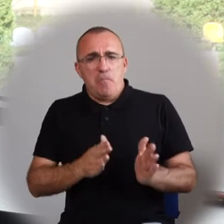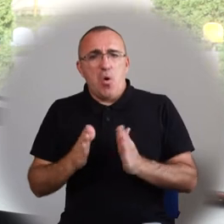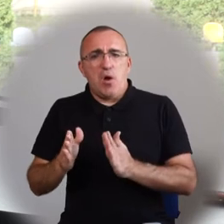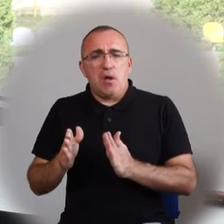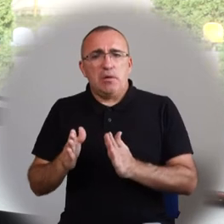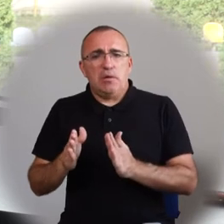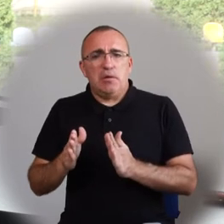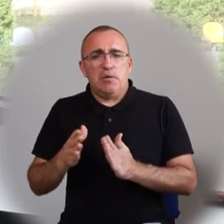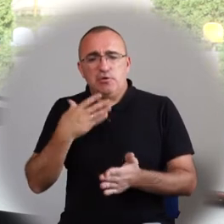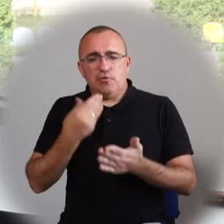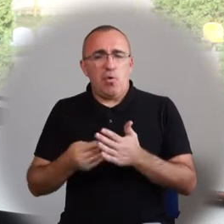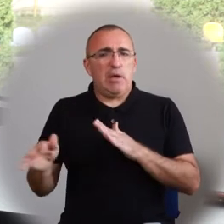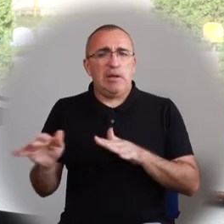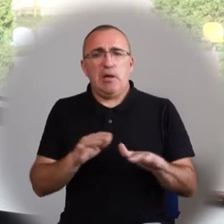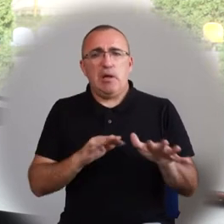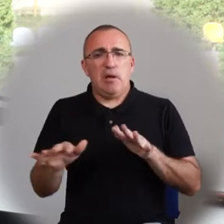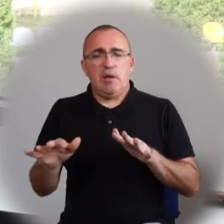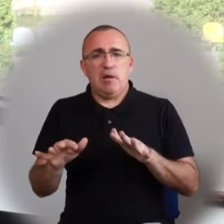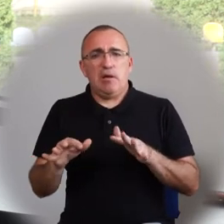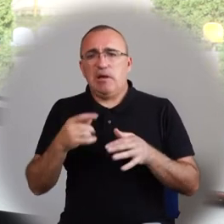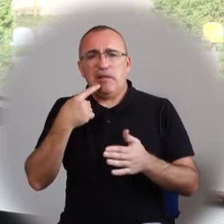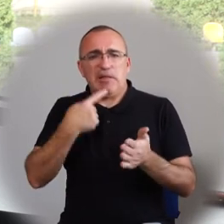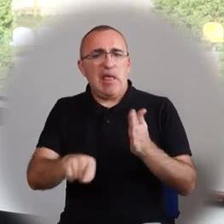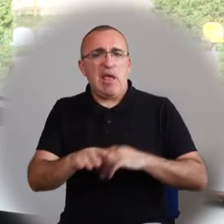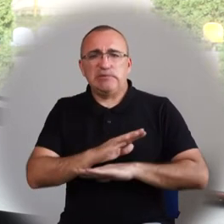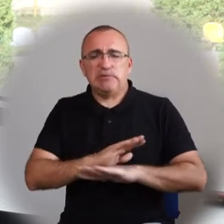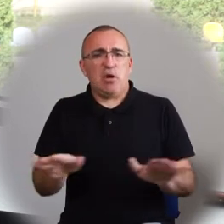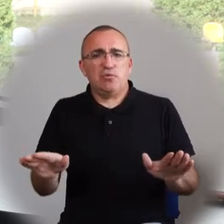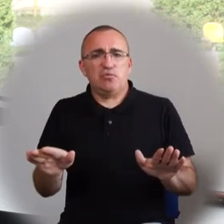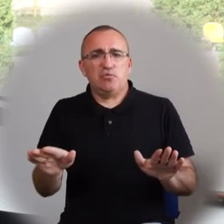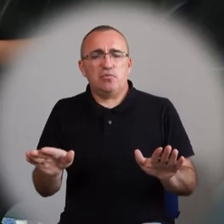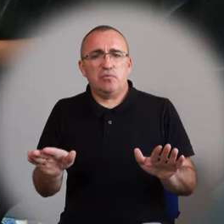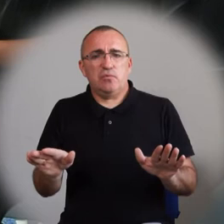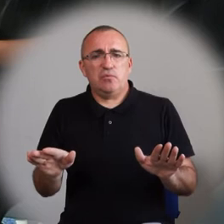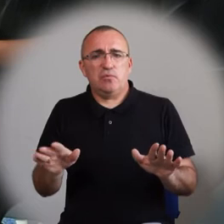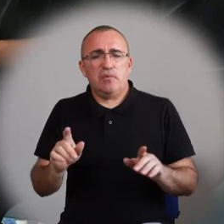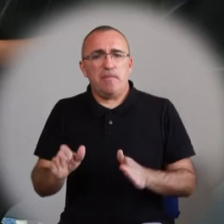віра, тобто порядність в своїй діяльності, тобто не зраджувати,